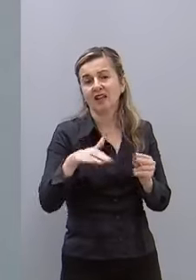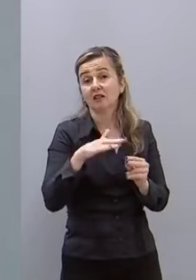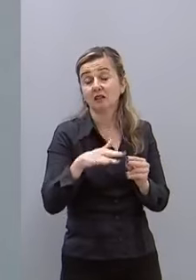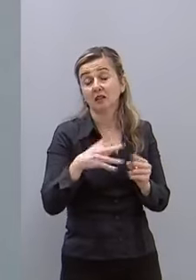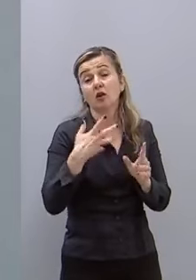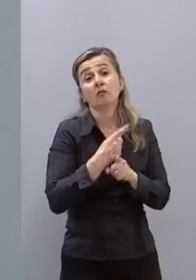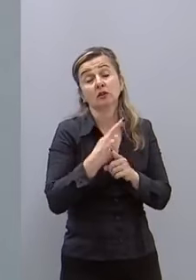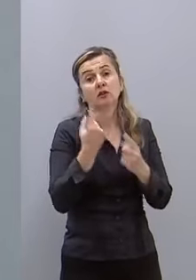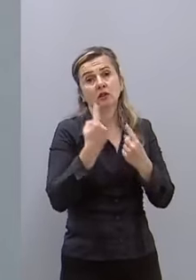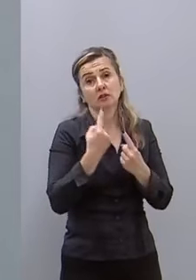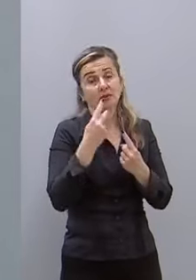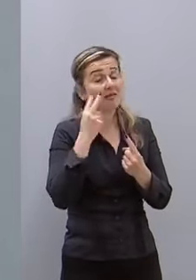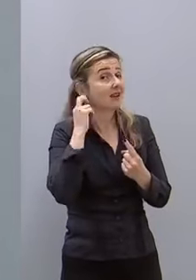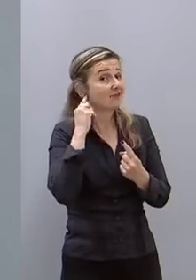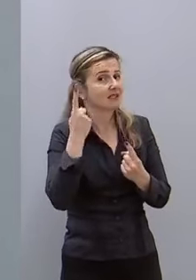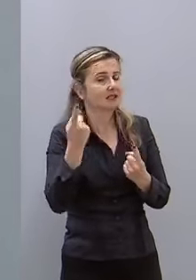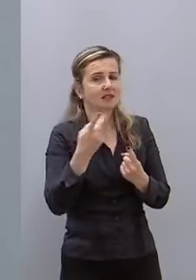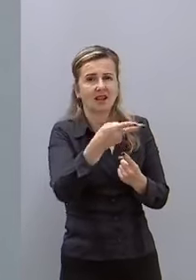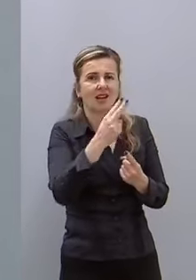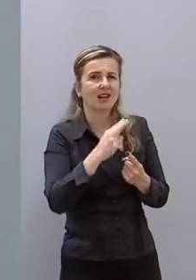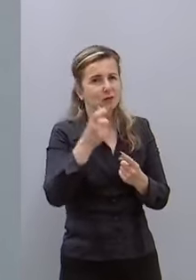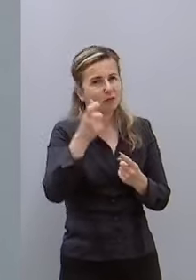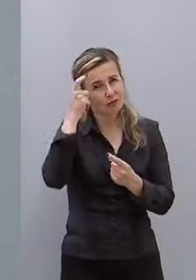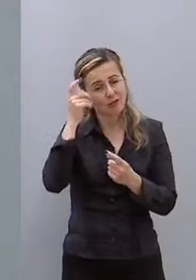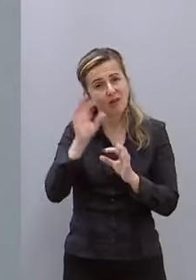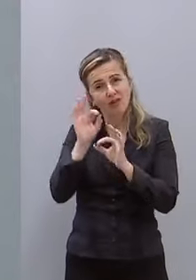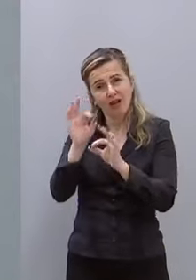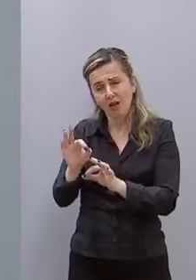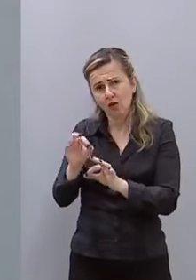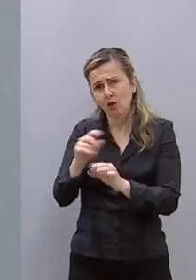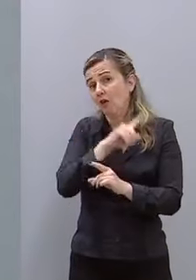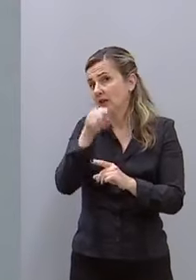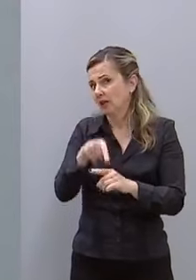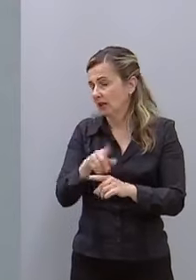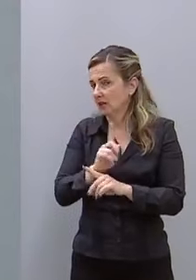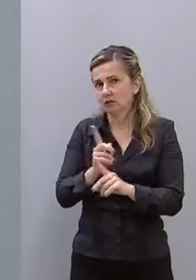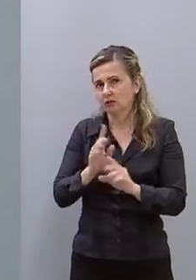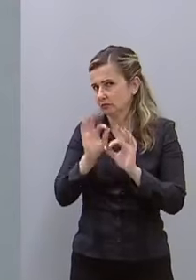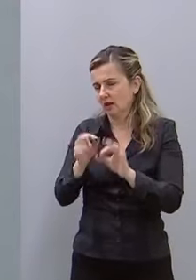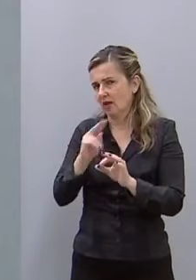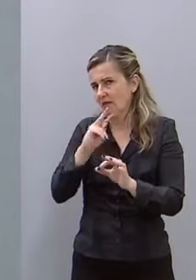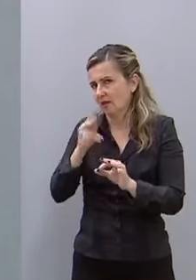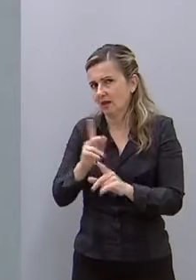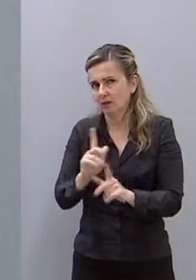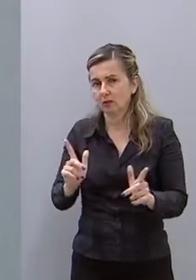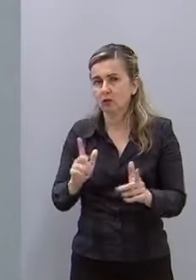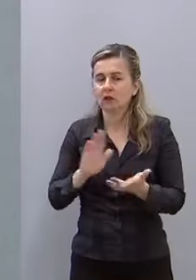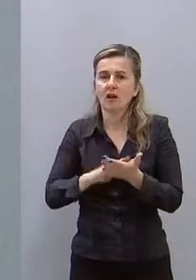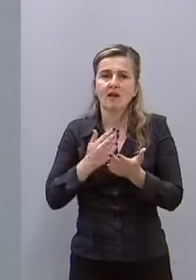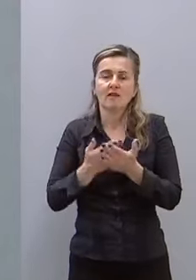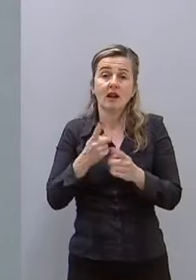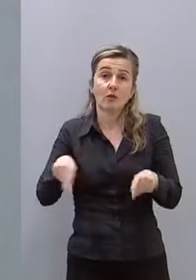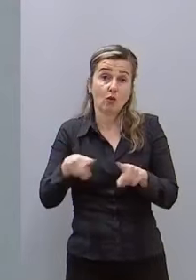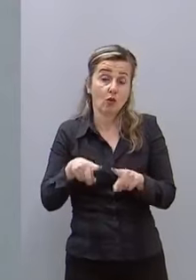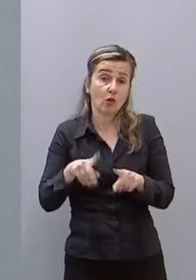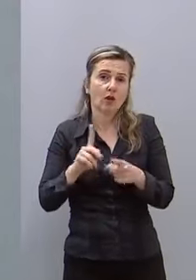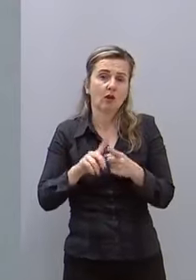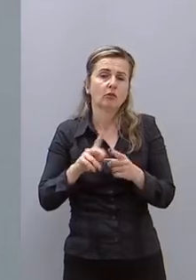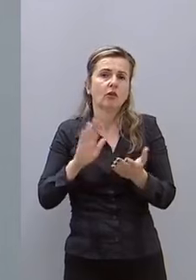se il governo risponderà al momento non ha non ha risposto questo vale per noi vale